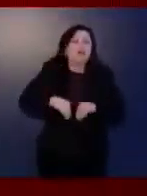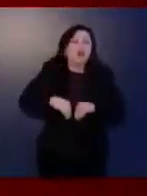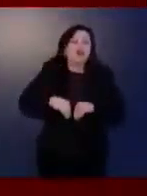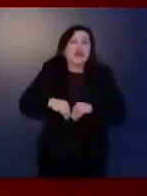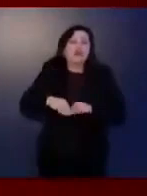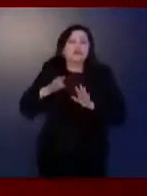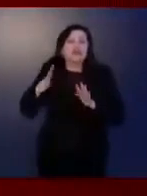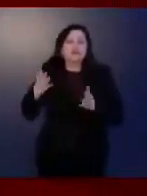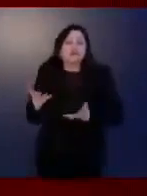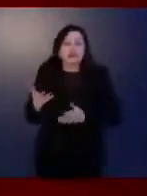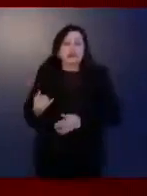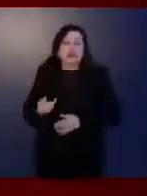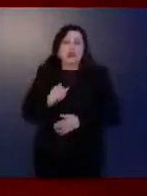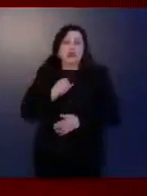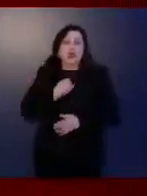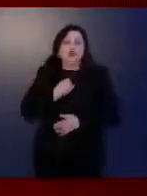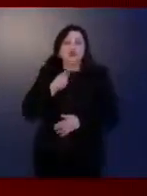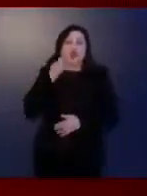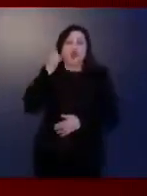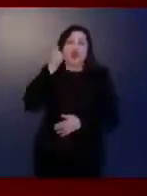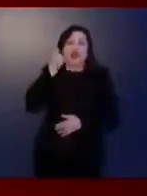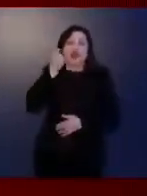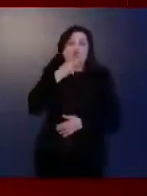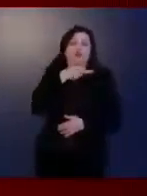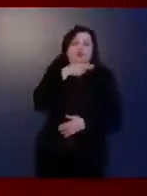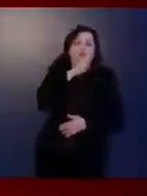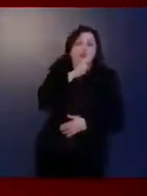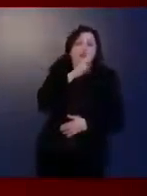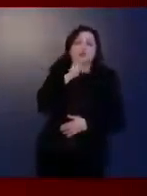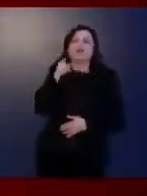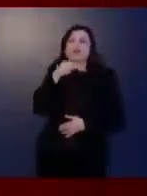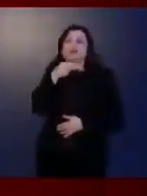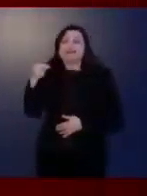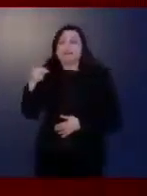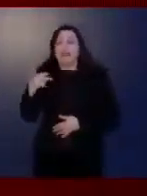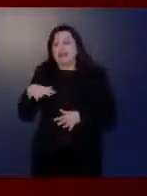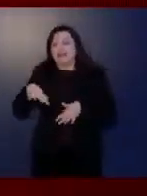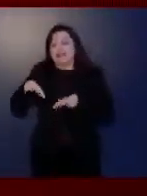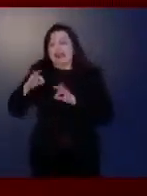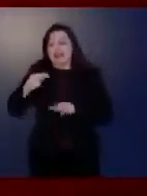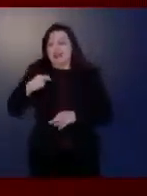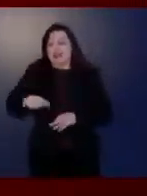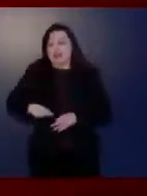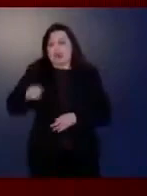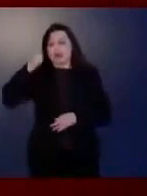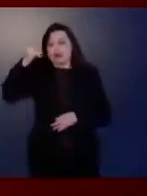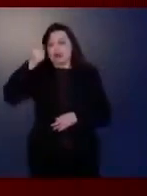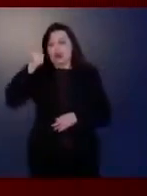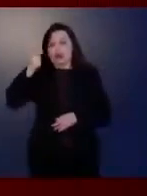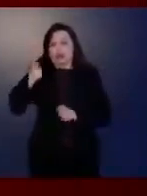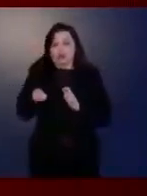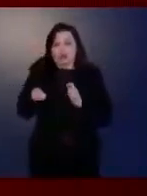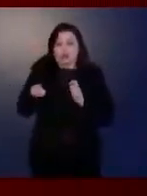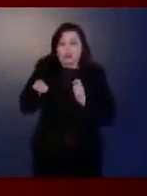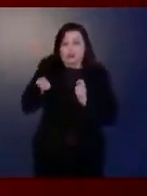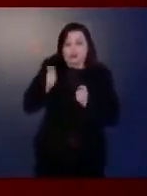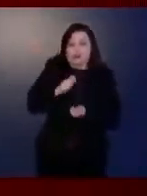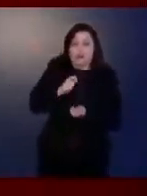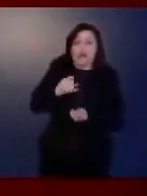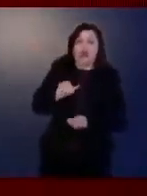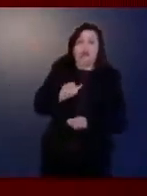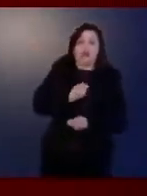δημόσιο χρέος πήγαμε στο ιδιωτικό χρέος. Και η διόγκωση του ιδιωτικού